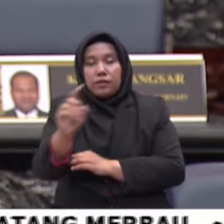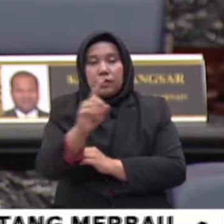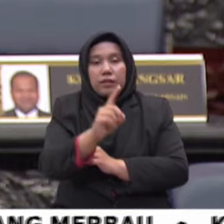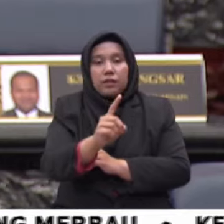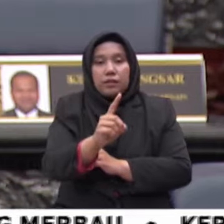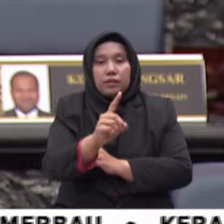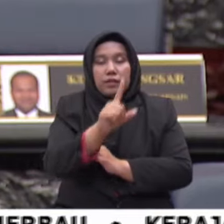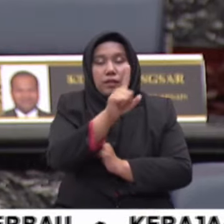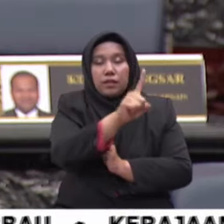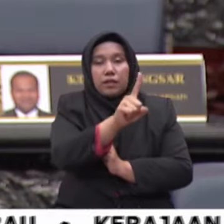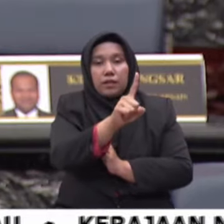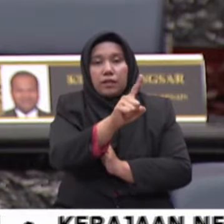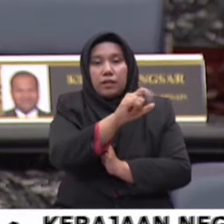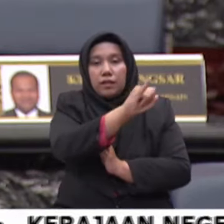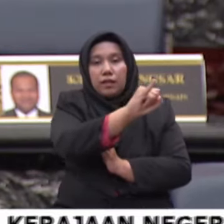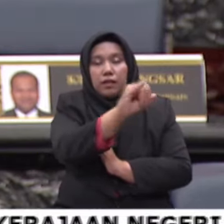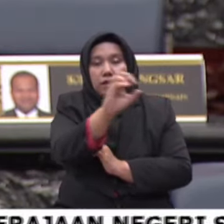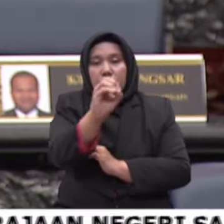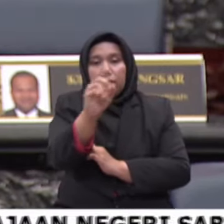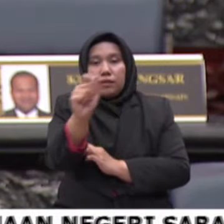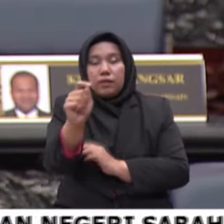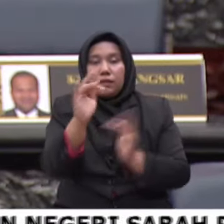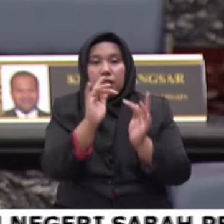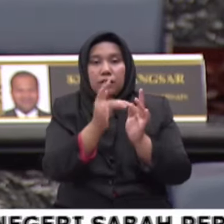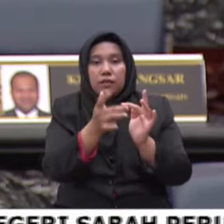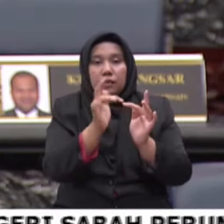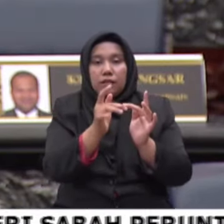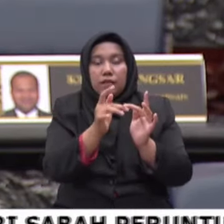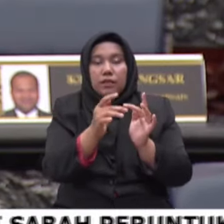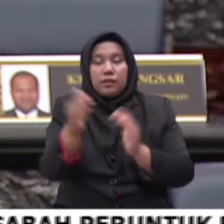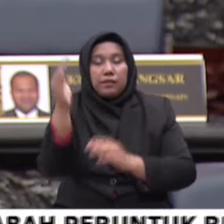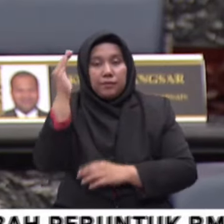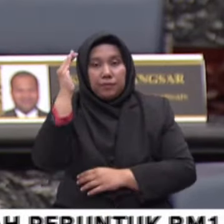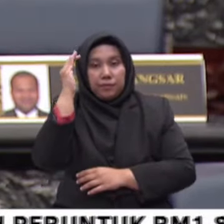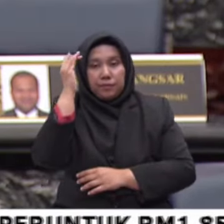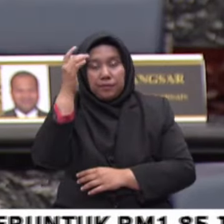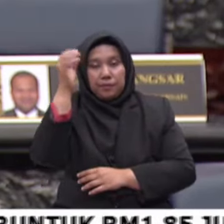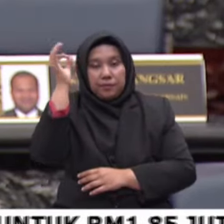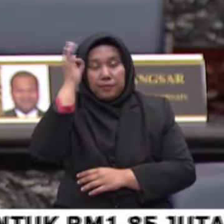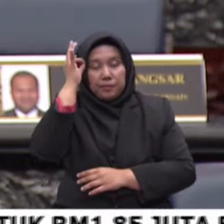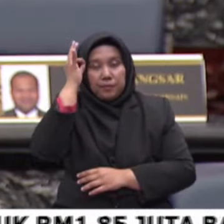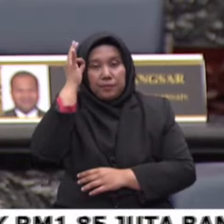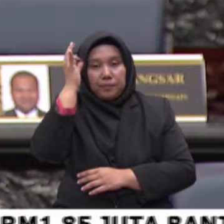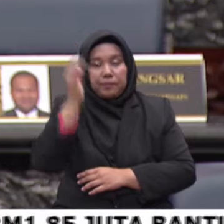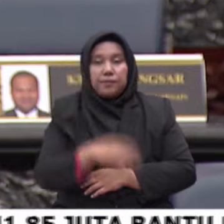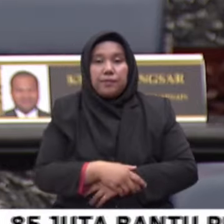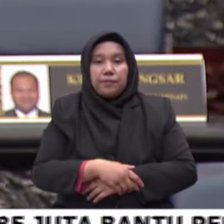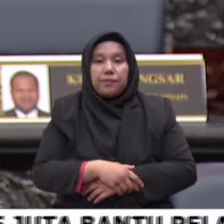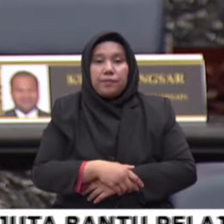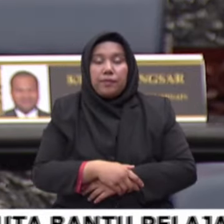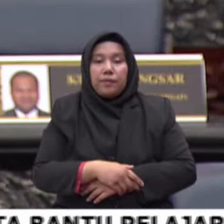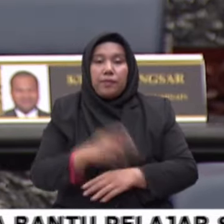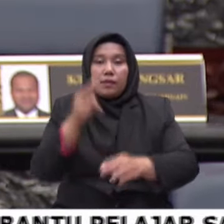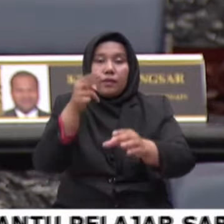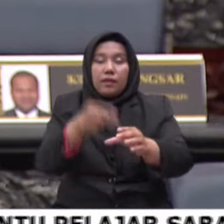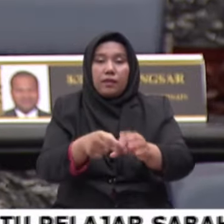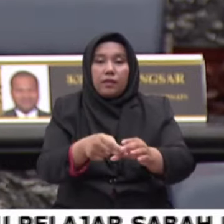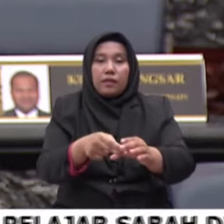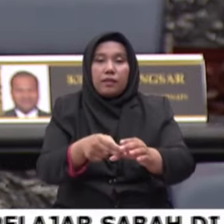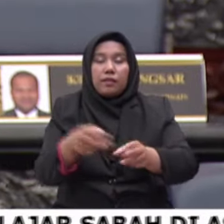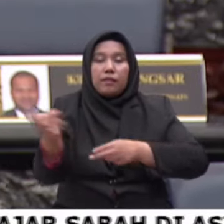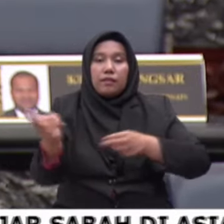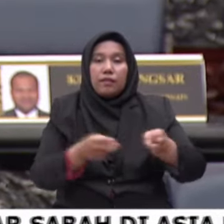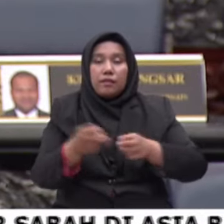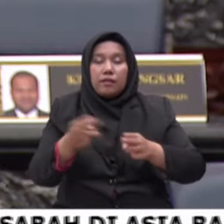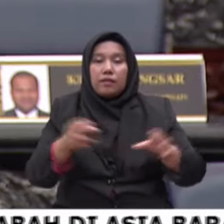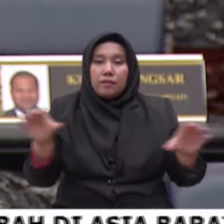ialah IOT, Internet of Things dengan izin pengerusi. Jadi melibatkan urusan penyelarasan